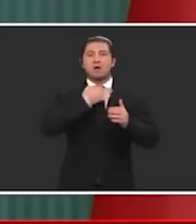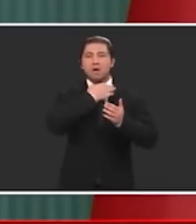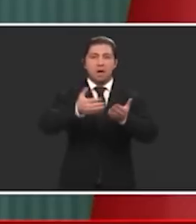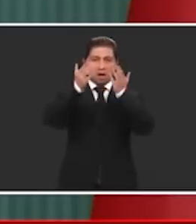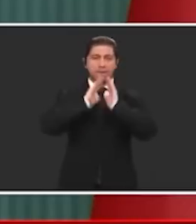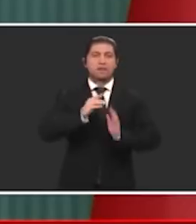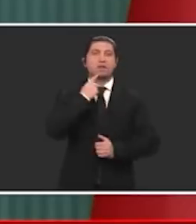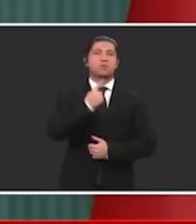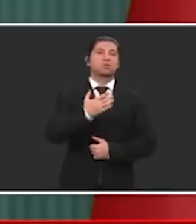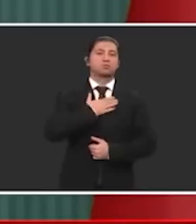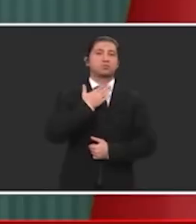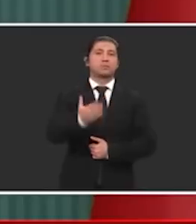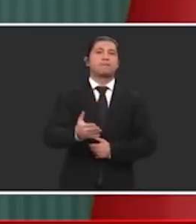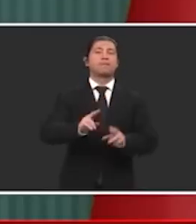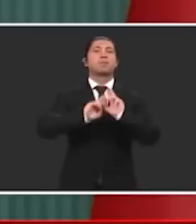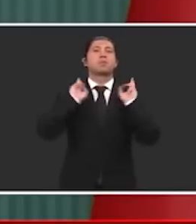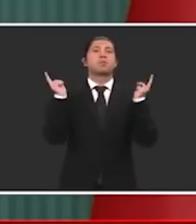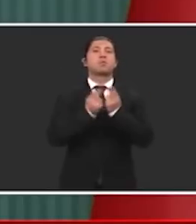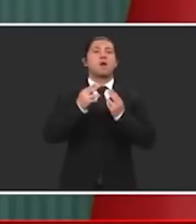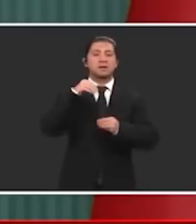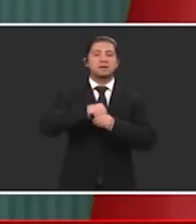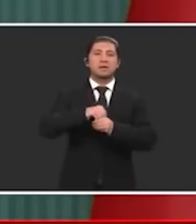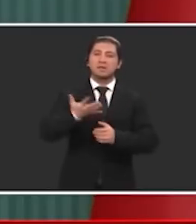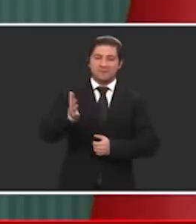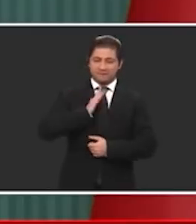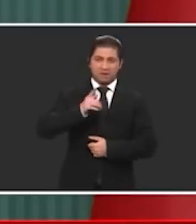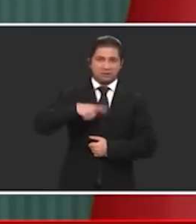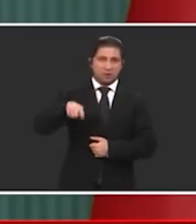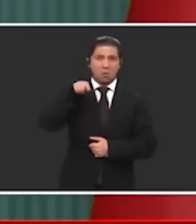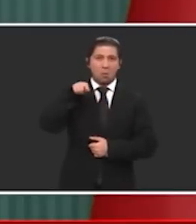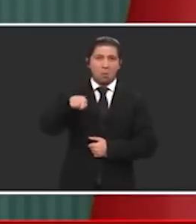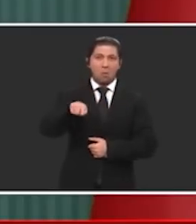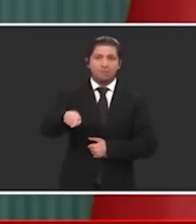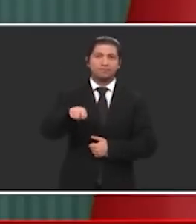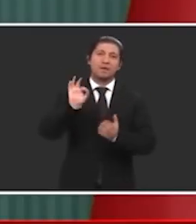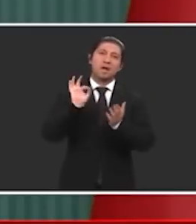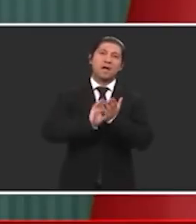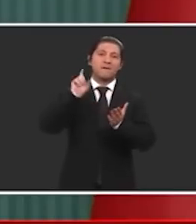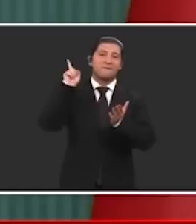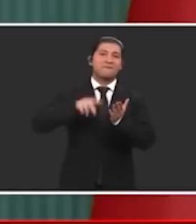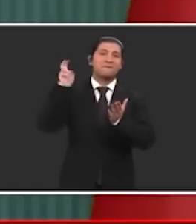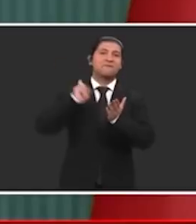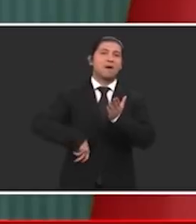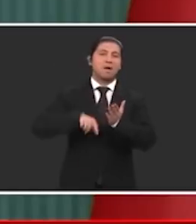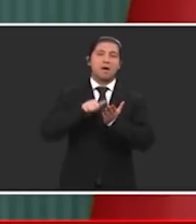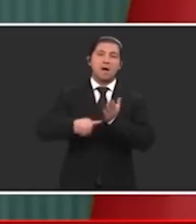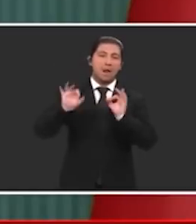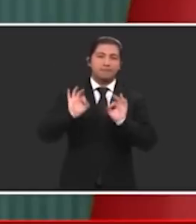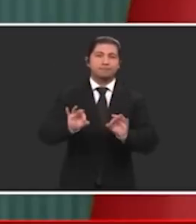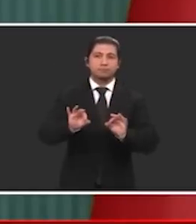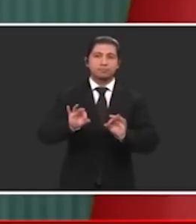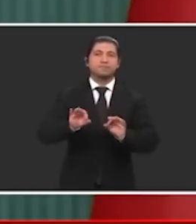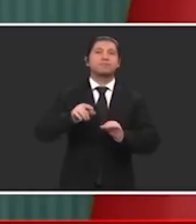diyoruz. Dünya neye sahipse onun vergisidir hep. Medyun